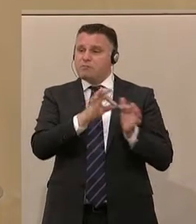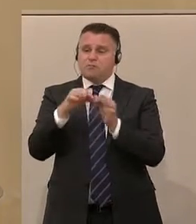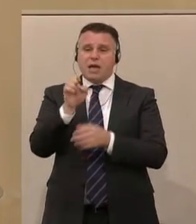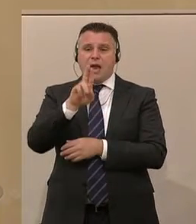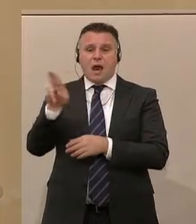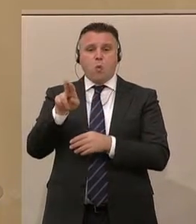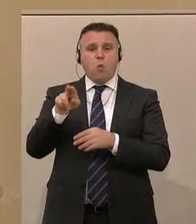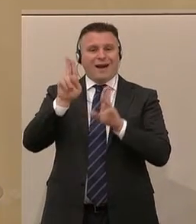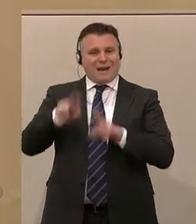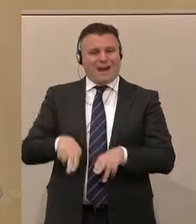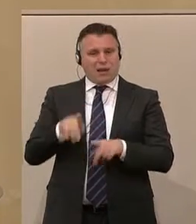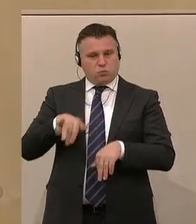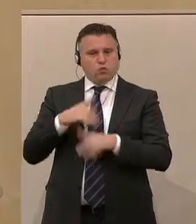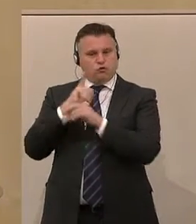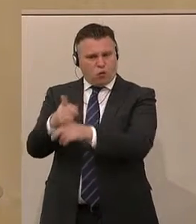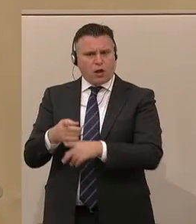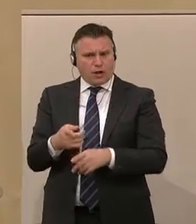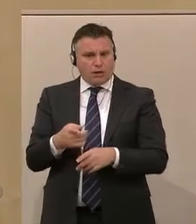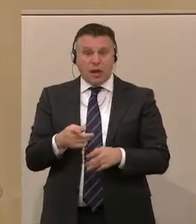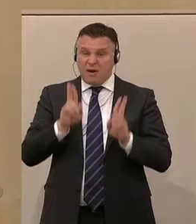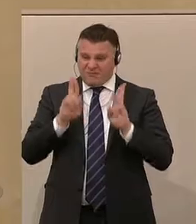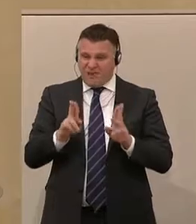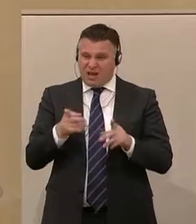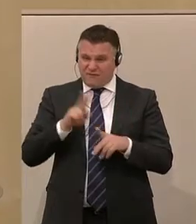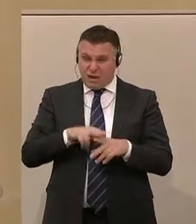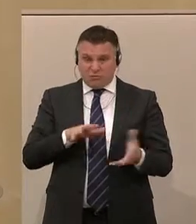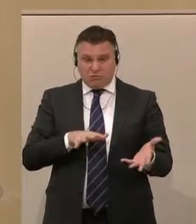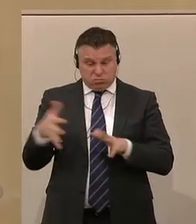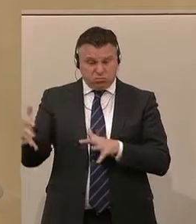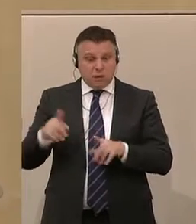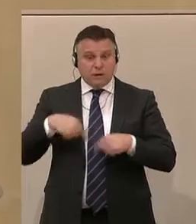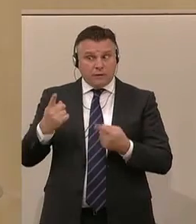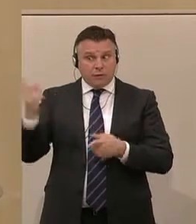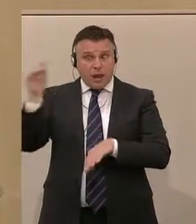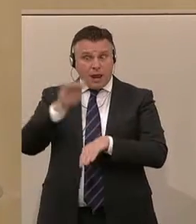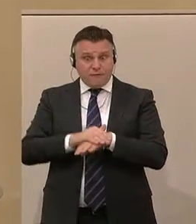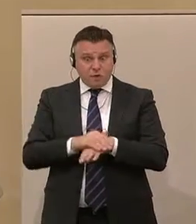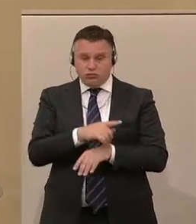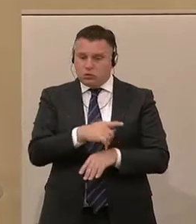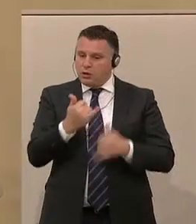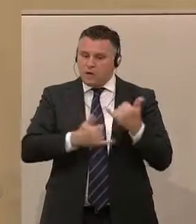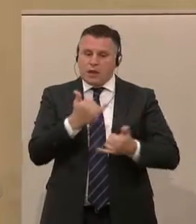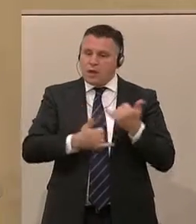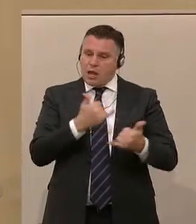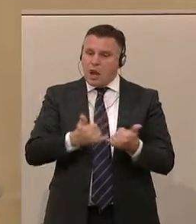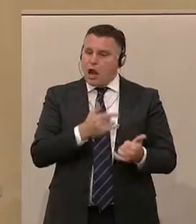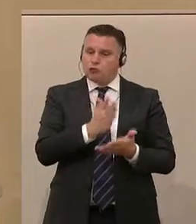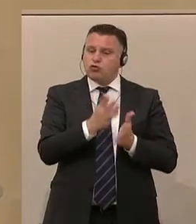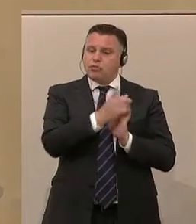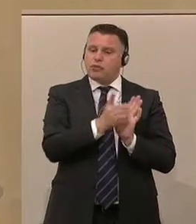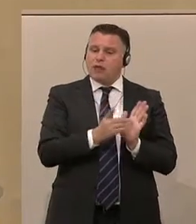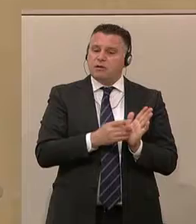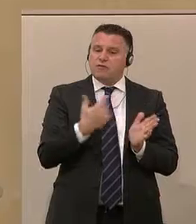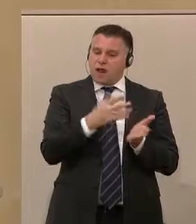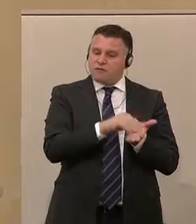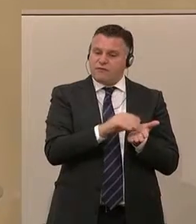handeln. Was bedeutet das dann im Worst case, wenn man draufkommt, man hat halt jahrelang nicht so geforscht und die Daten nicht